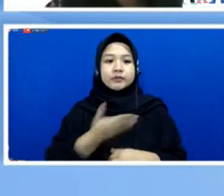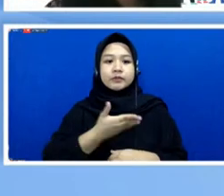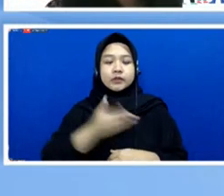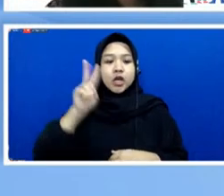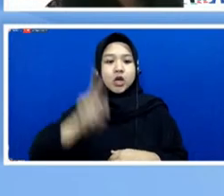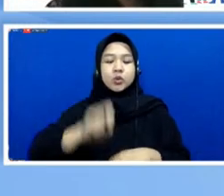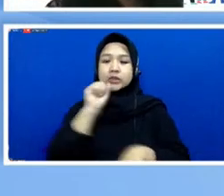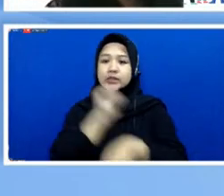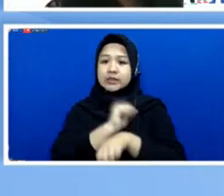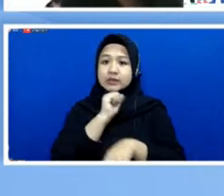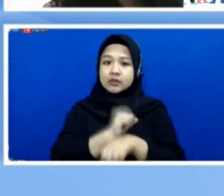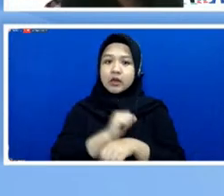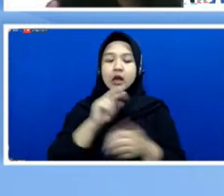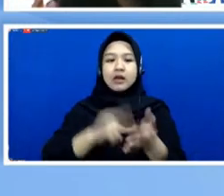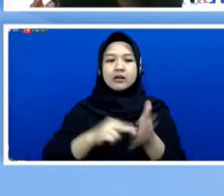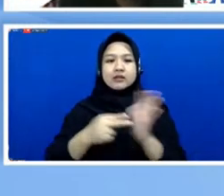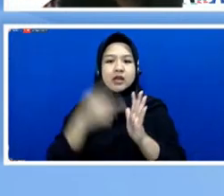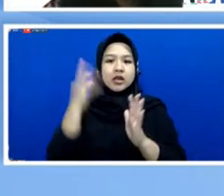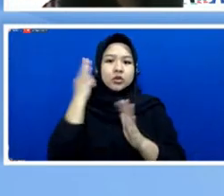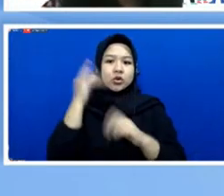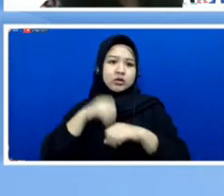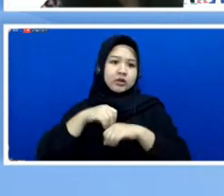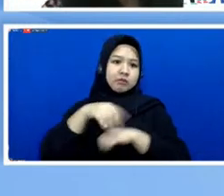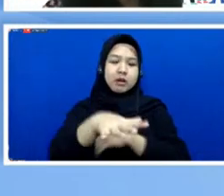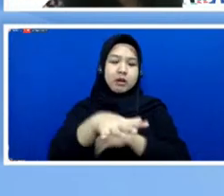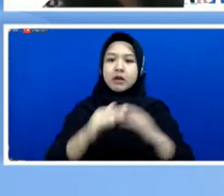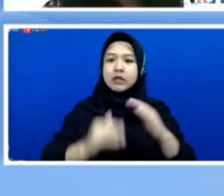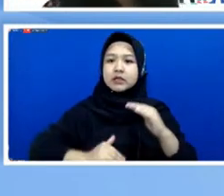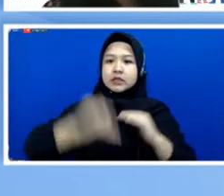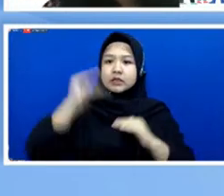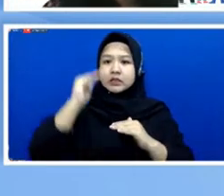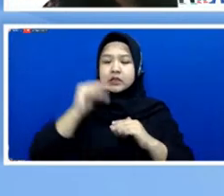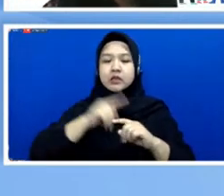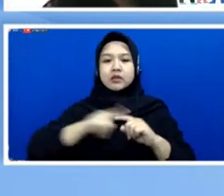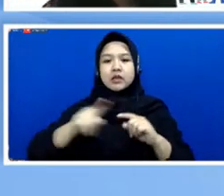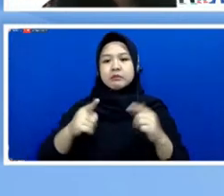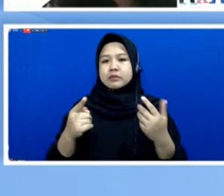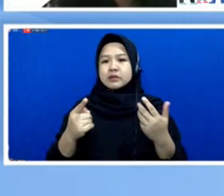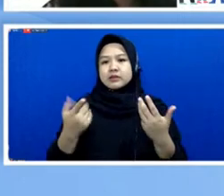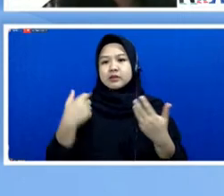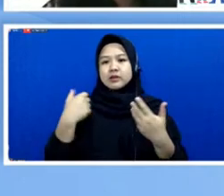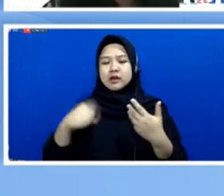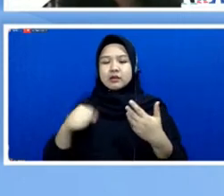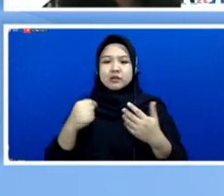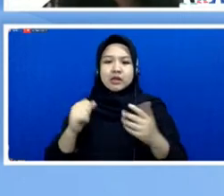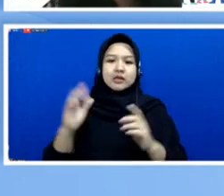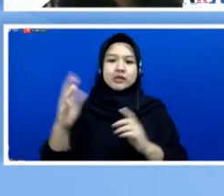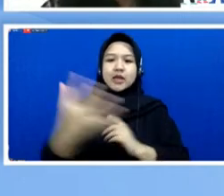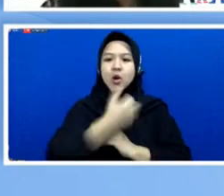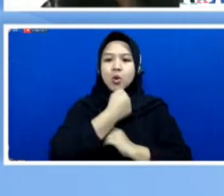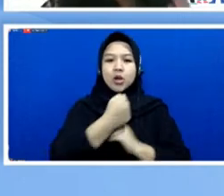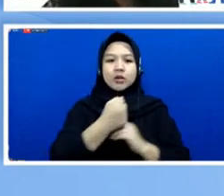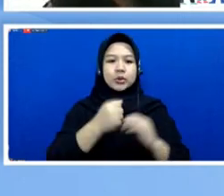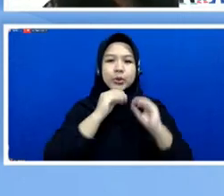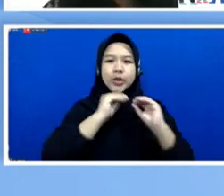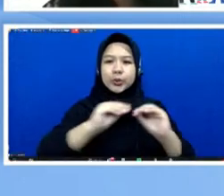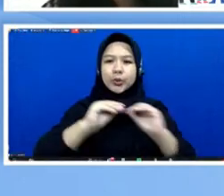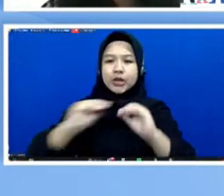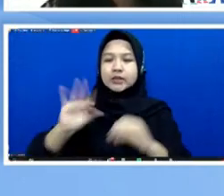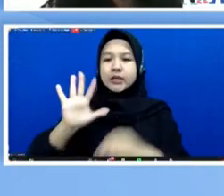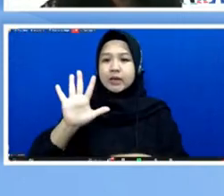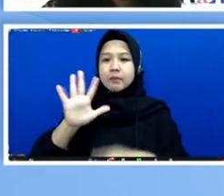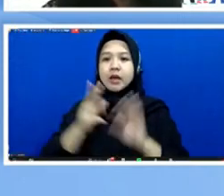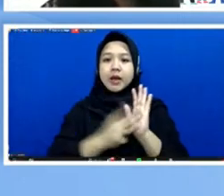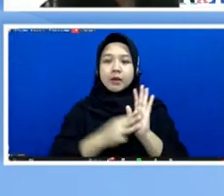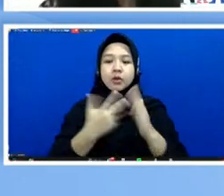bekerja, akhirnya resiko terpapar mereka menjadi tinggi, tapi karena tidak ada jangkauan untuk edukasi 5M dan